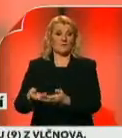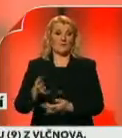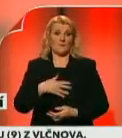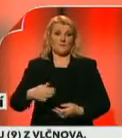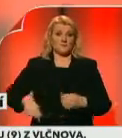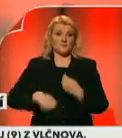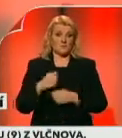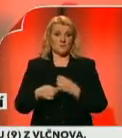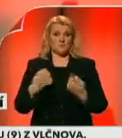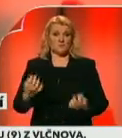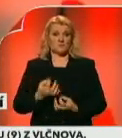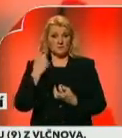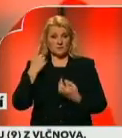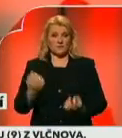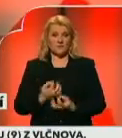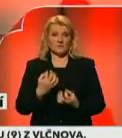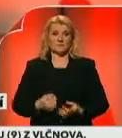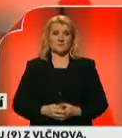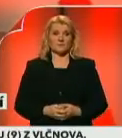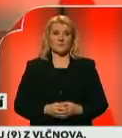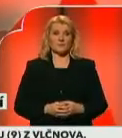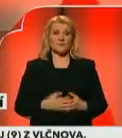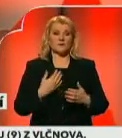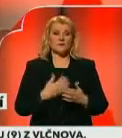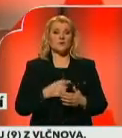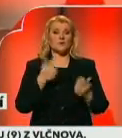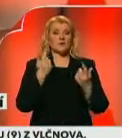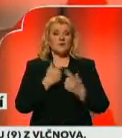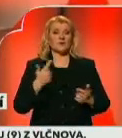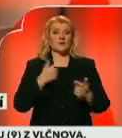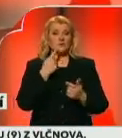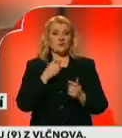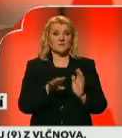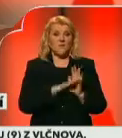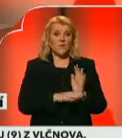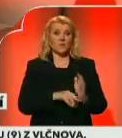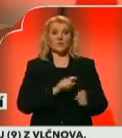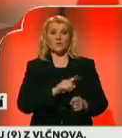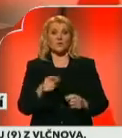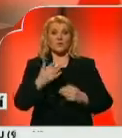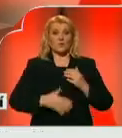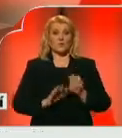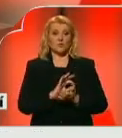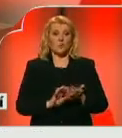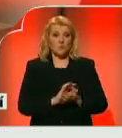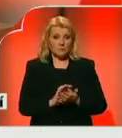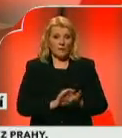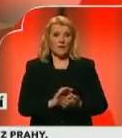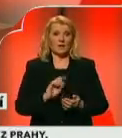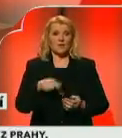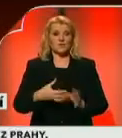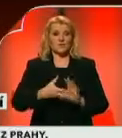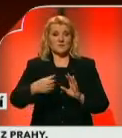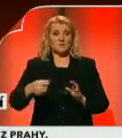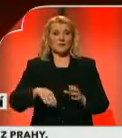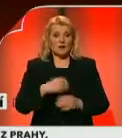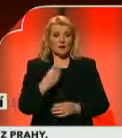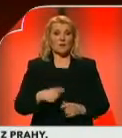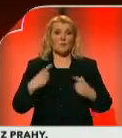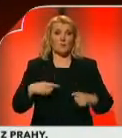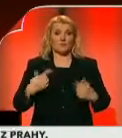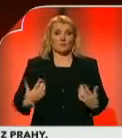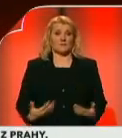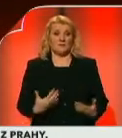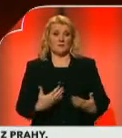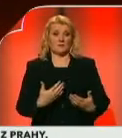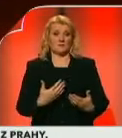ministr práce a sociální věcí, pane Drábku. Ten zákon jasně říká, že do doby vydání karty se použije dosavadní způsob. To znamená, pokud někdo